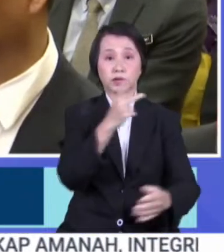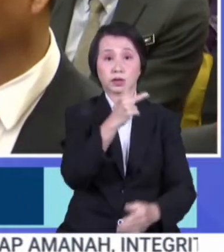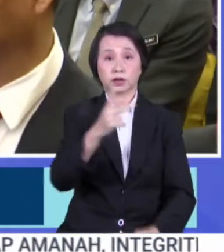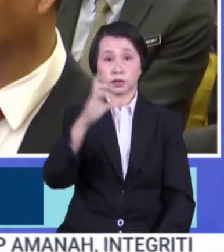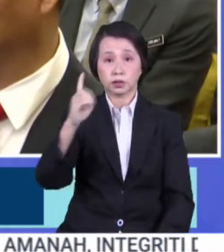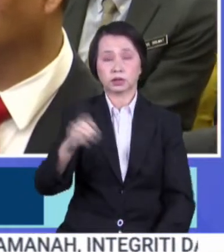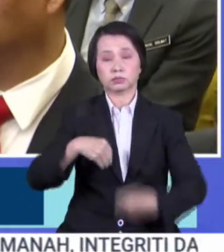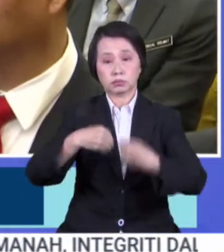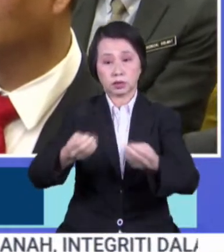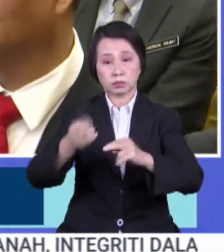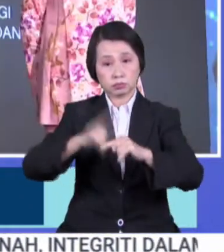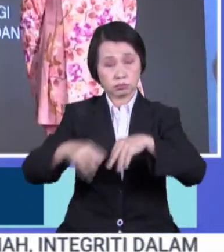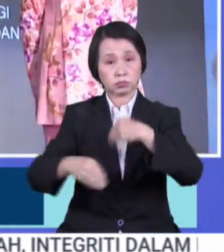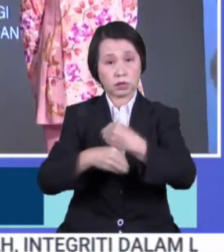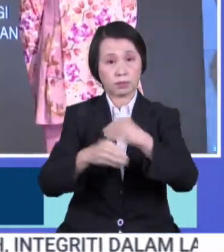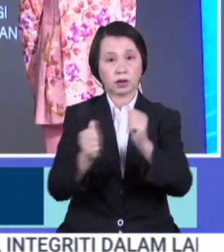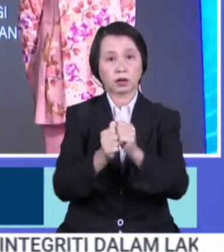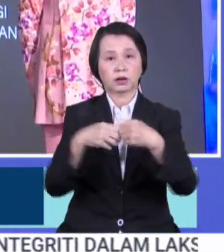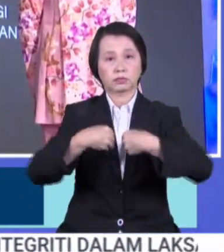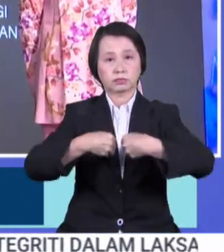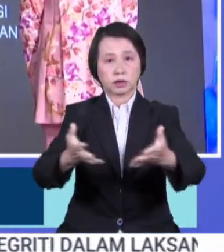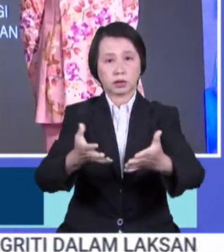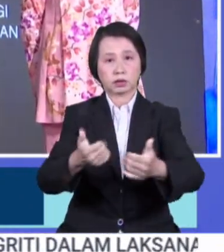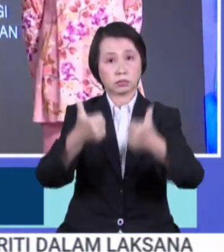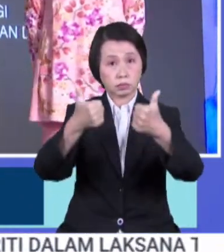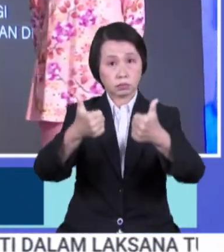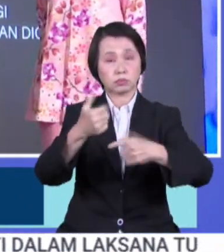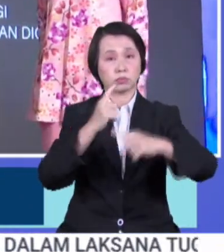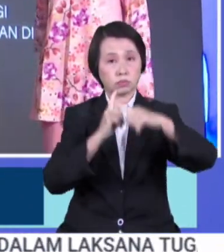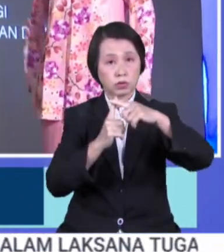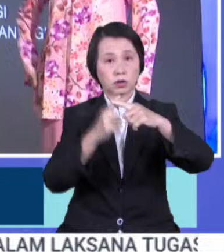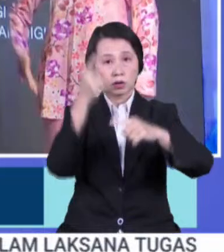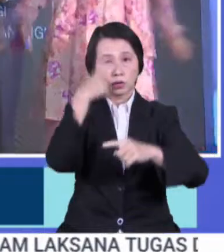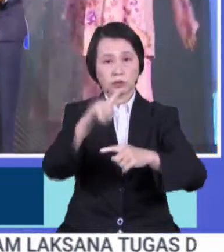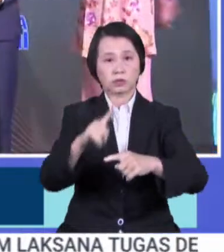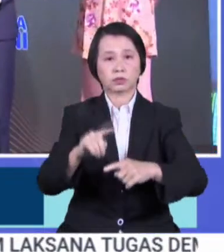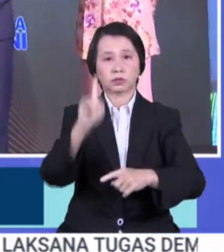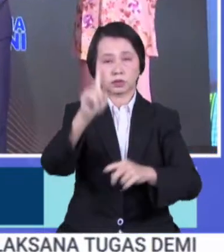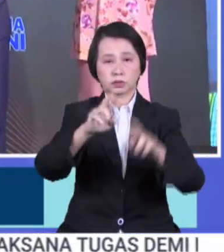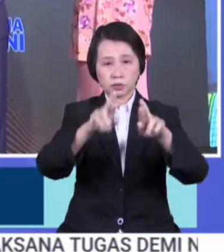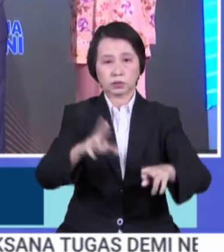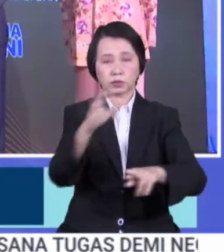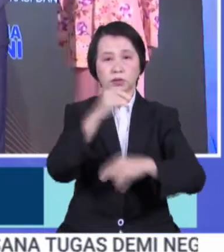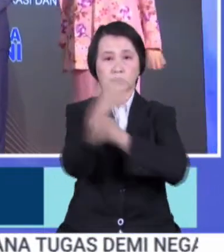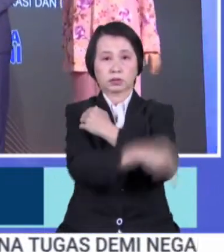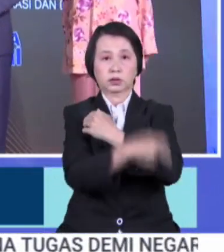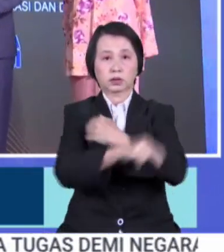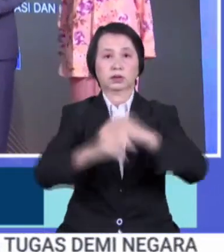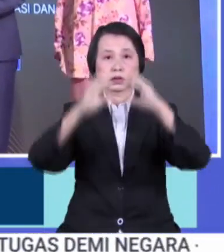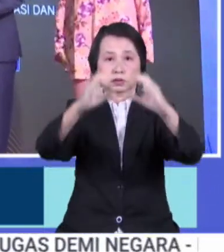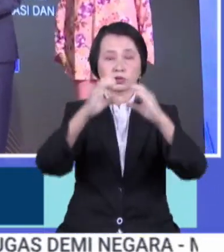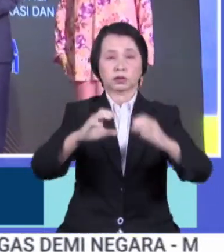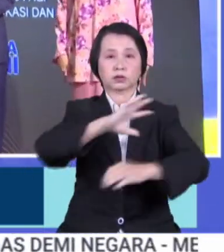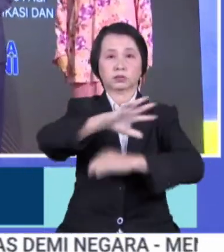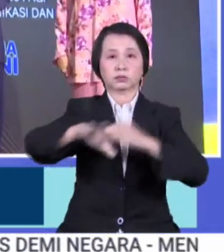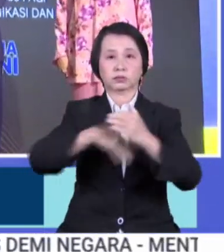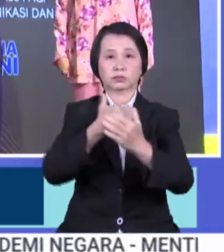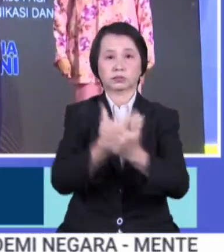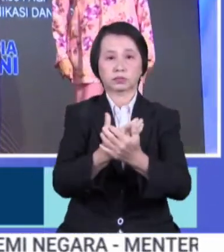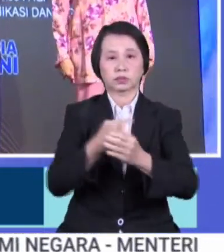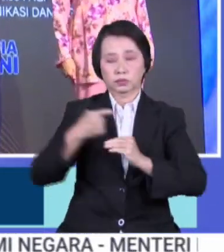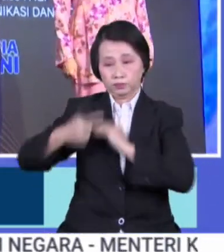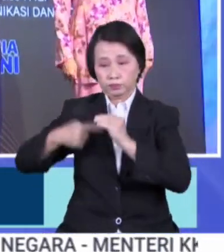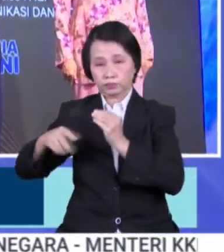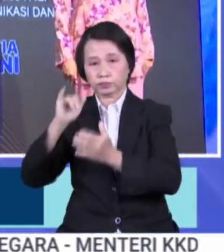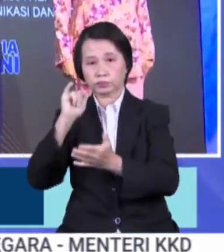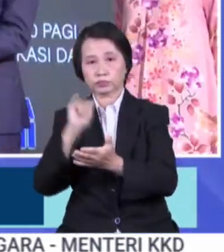sahaja memberi nilai tambah, malah memberi impak besar kepada organisasi, rakyat dan negara secara keseluruhannya. Nilai ini